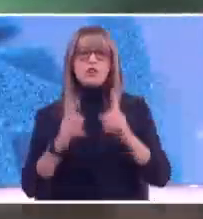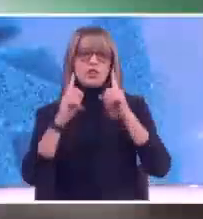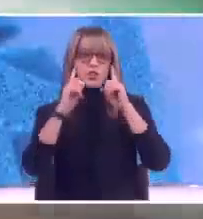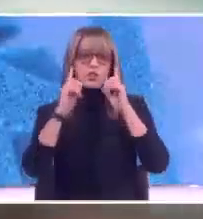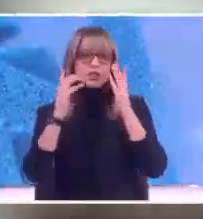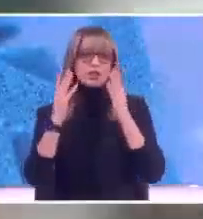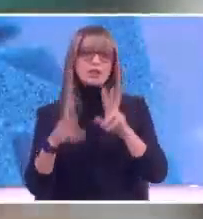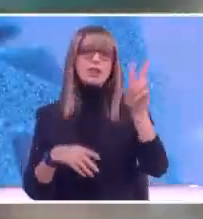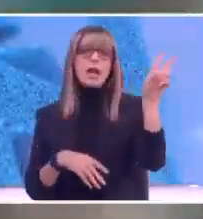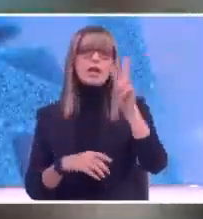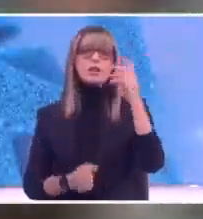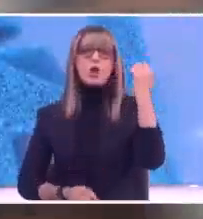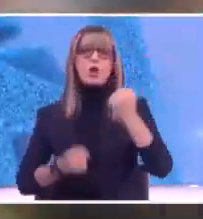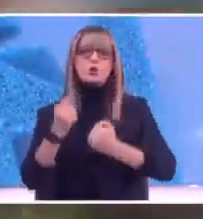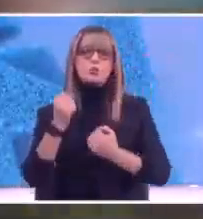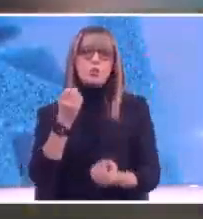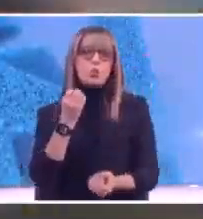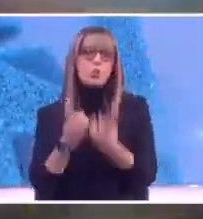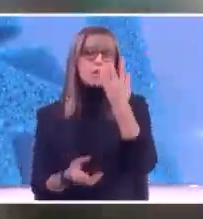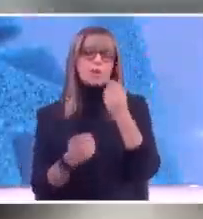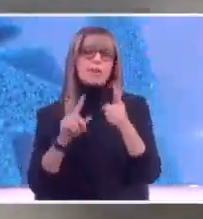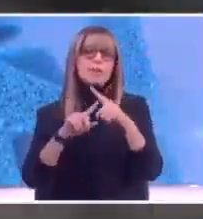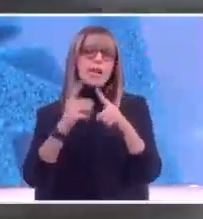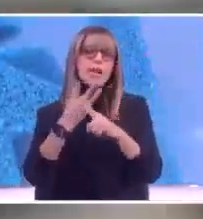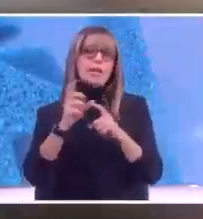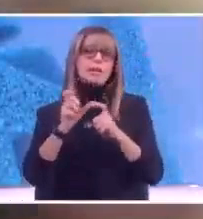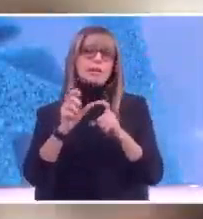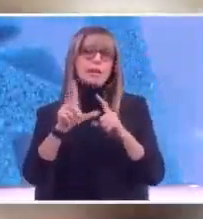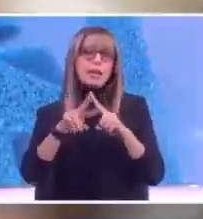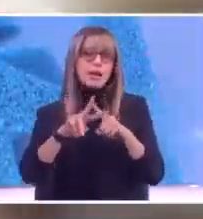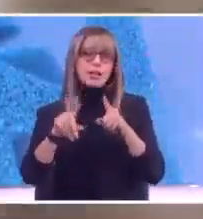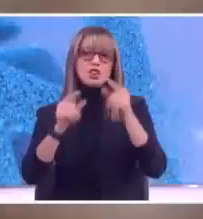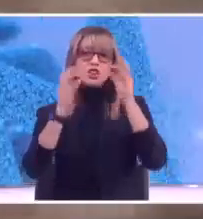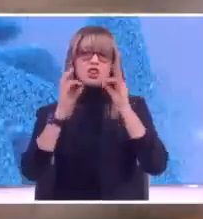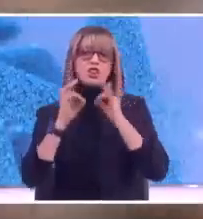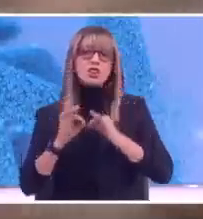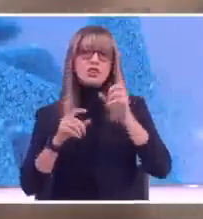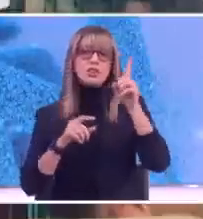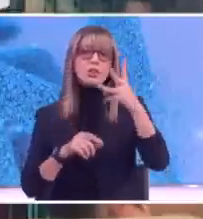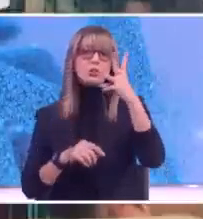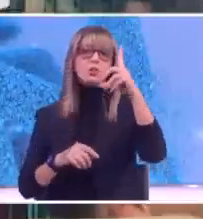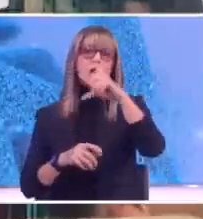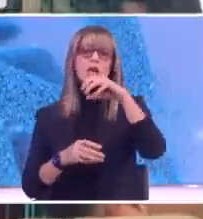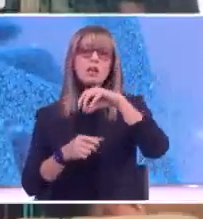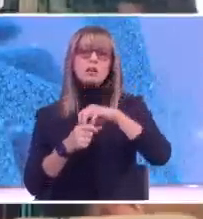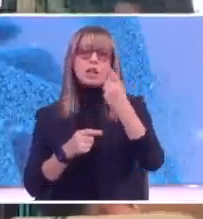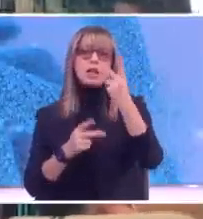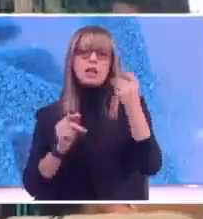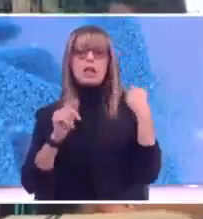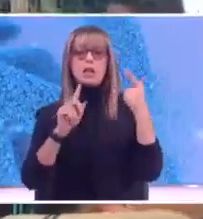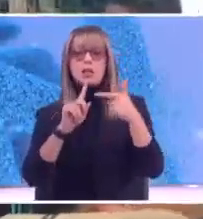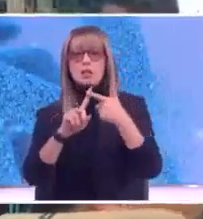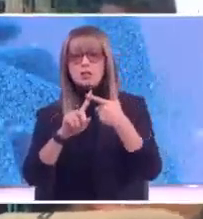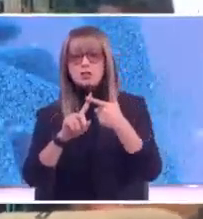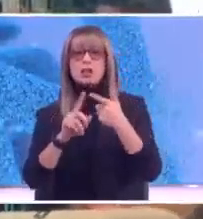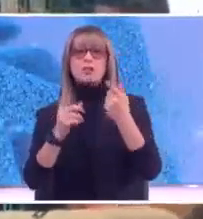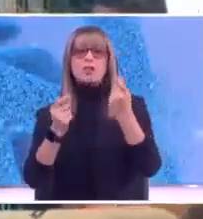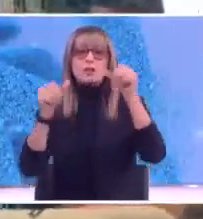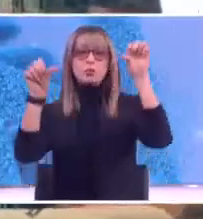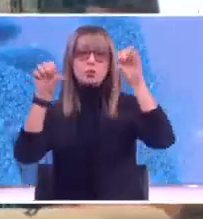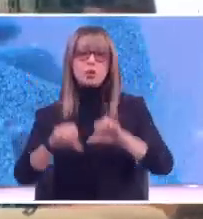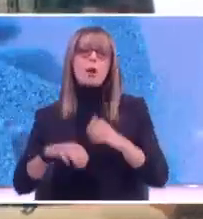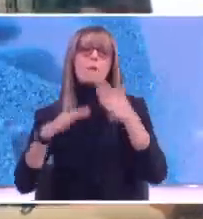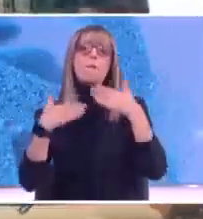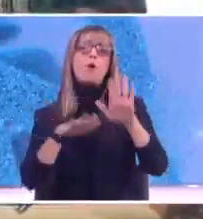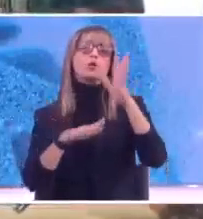Çin'deyiz. Elektrikli otomobil üreticisi Tesla'nın Çin'de 3 ay içinde ikinci kez fiyatları düşürmesi protestoya neden